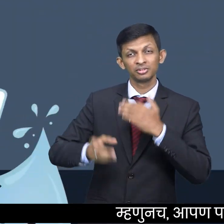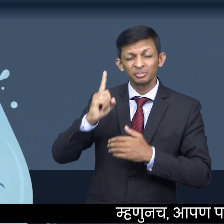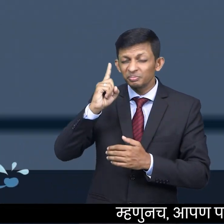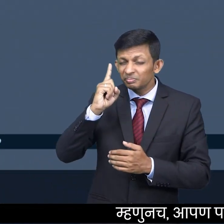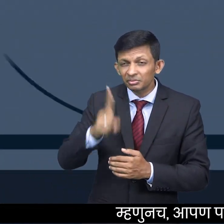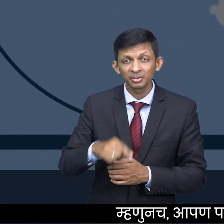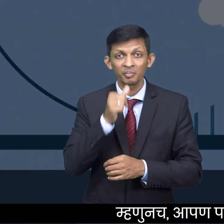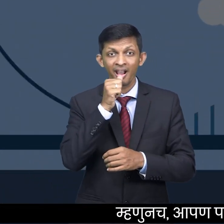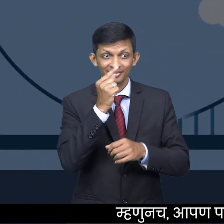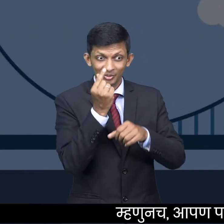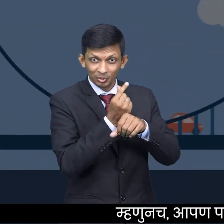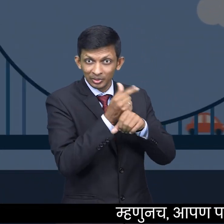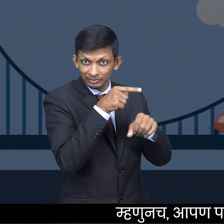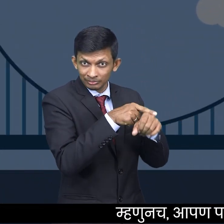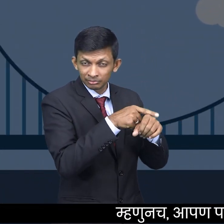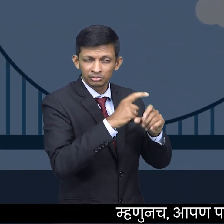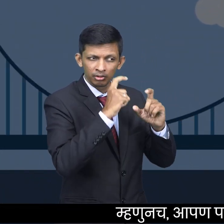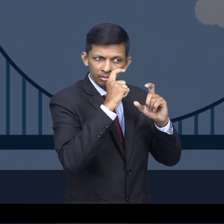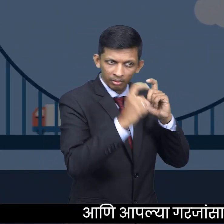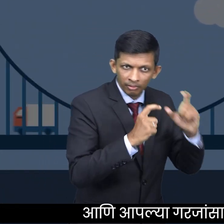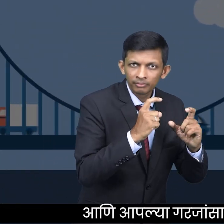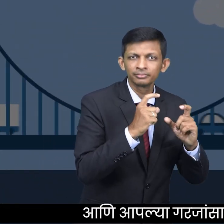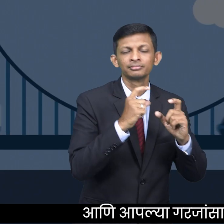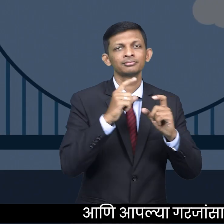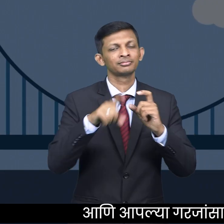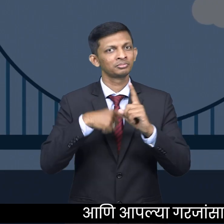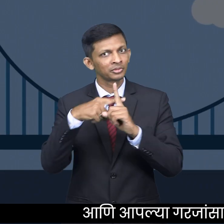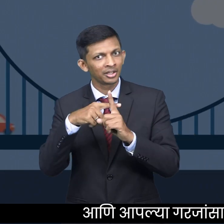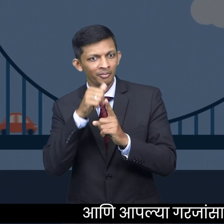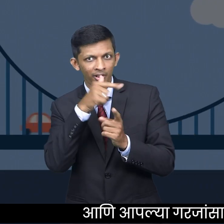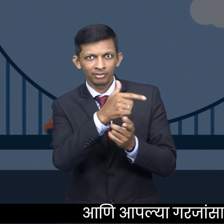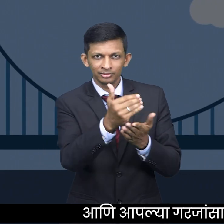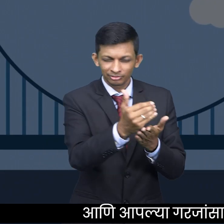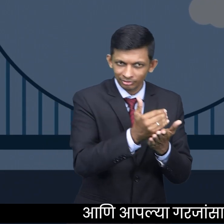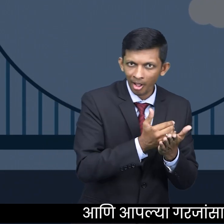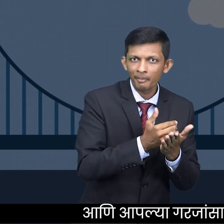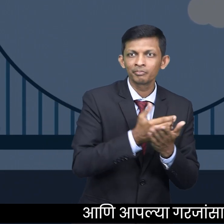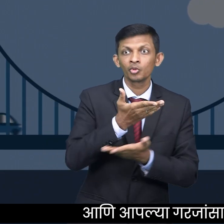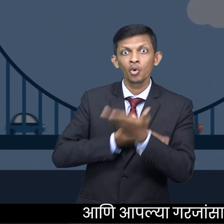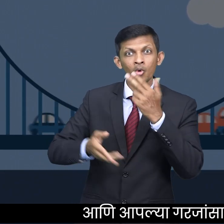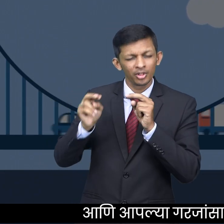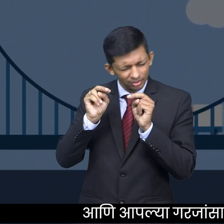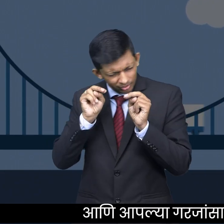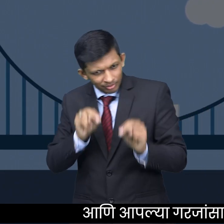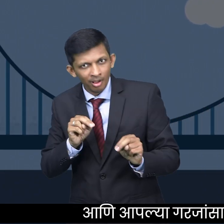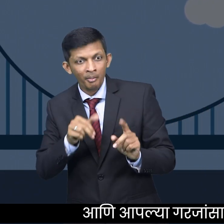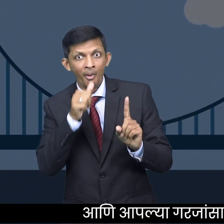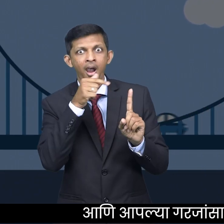म्हणूनच आपण पाण्याचा वापर काळजीपूर्वक केला पाहिजे आणि आपल्या गरजांसाठी आणि पुढच्या पिढ्यांसाठी ते वाचवले